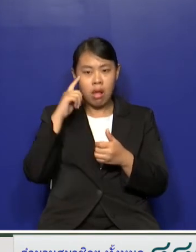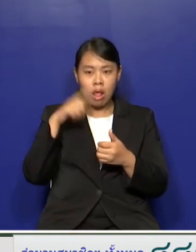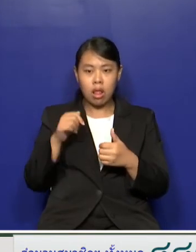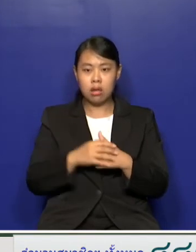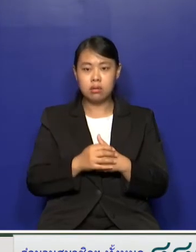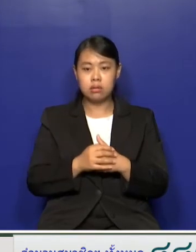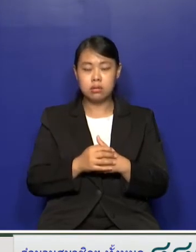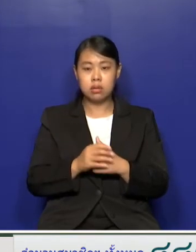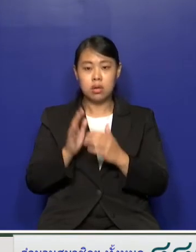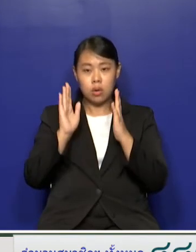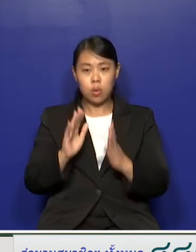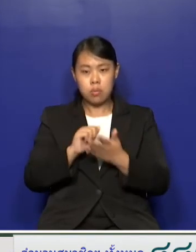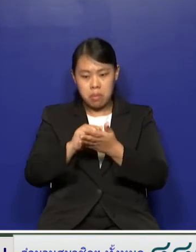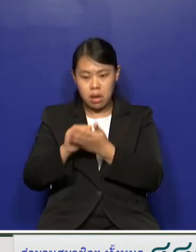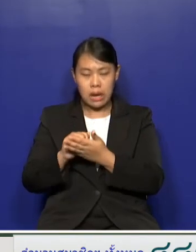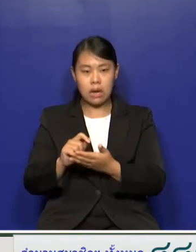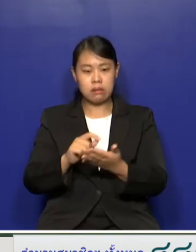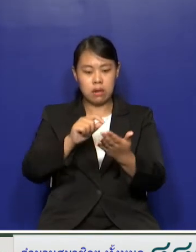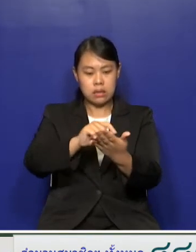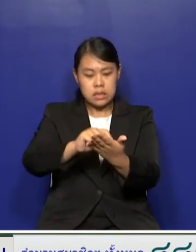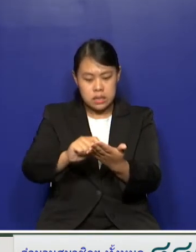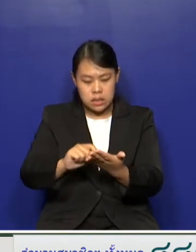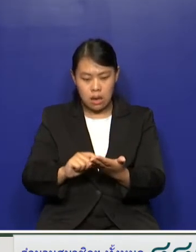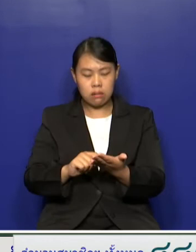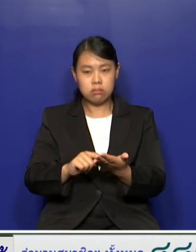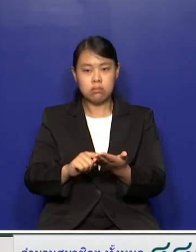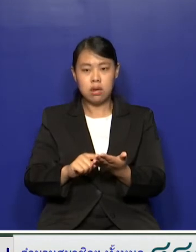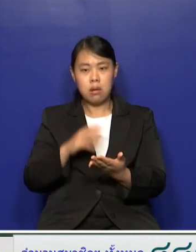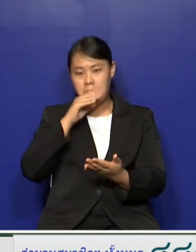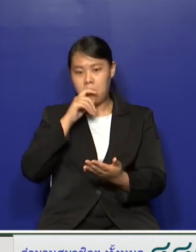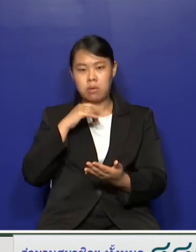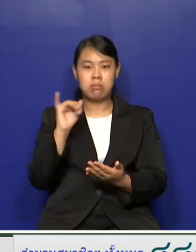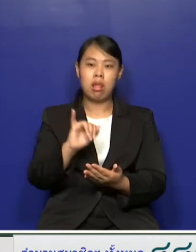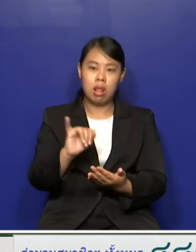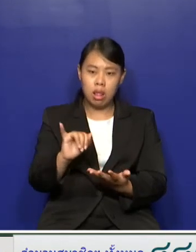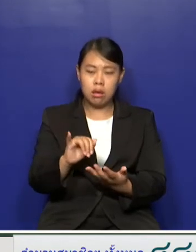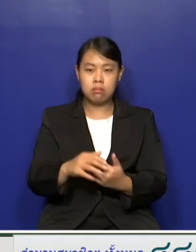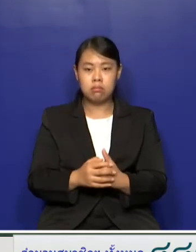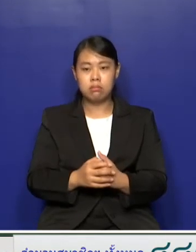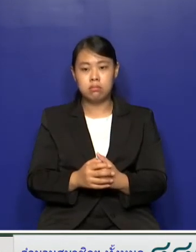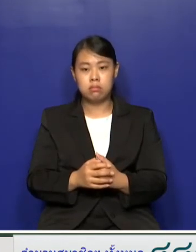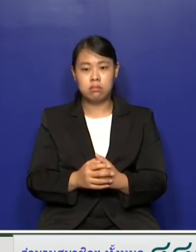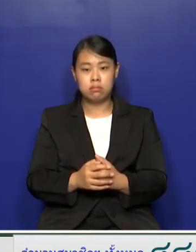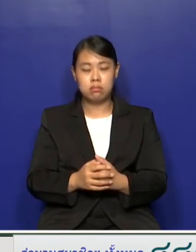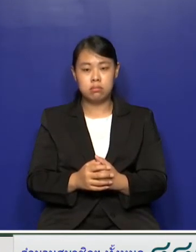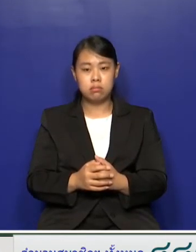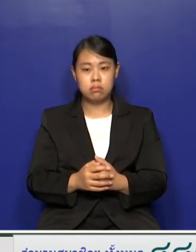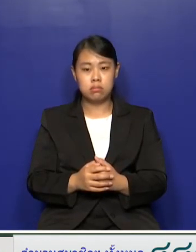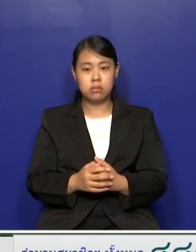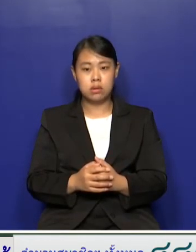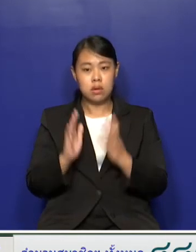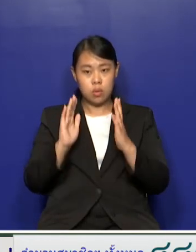ของนี้มาบริการก็พูดจาไม่ดีด้วยตัวอย่างนี้นะครับพูดดูแลเรื่องงบประมาณ